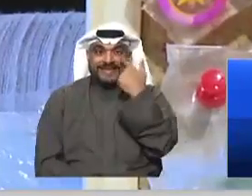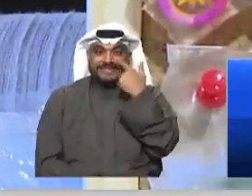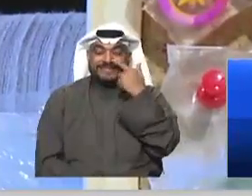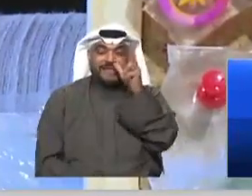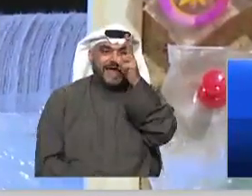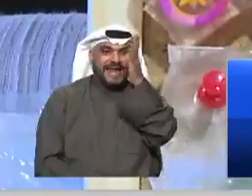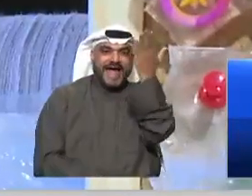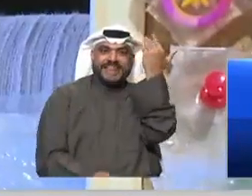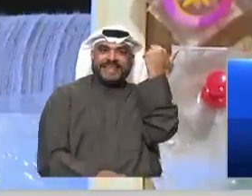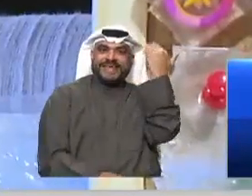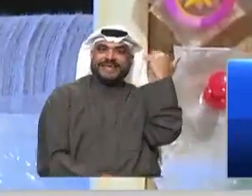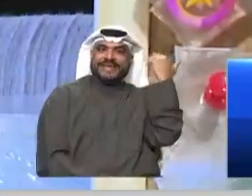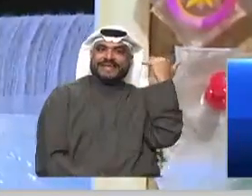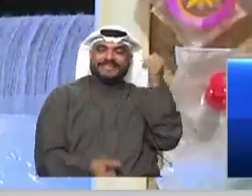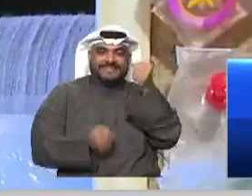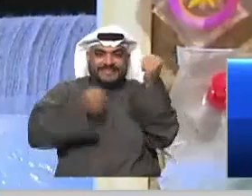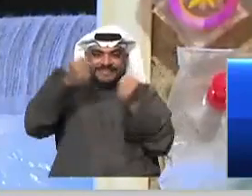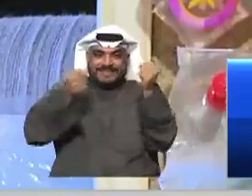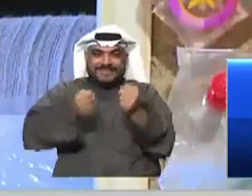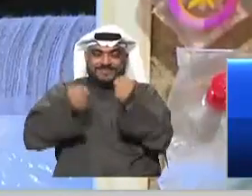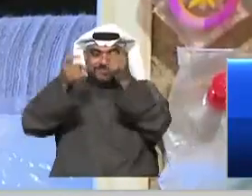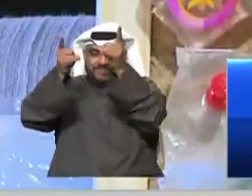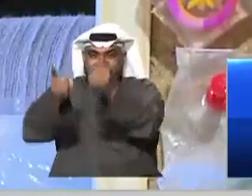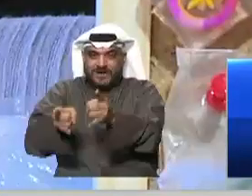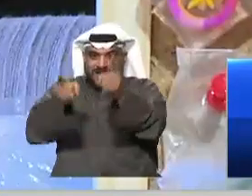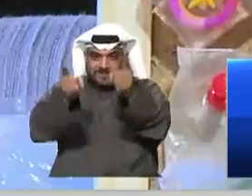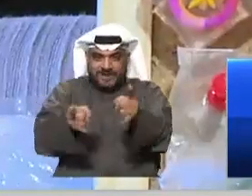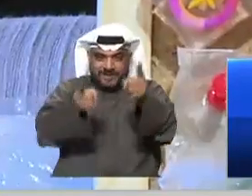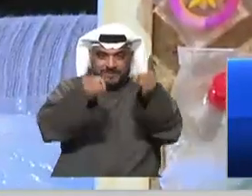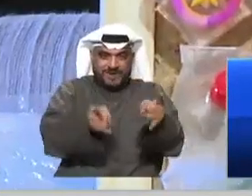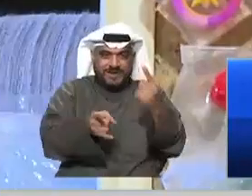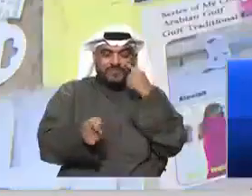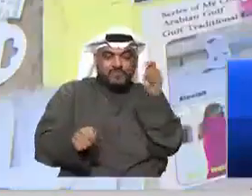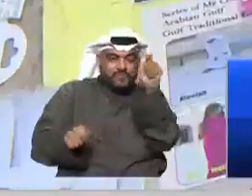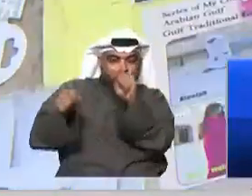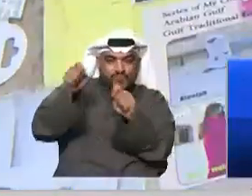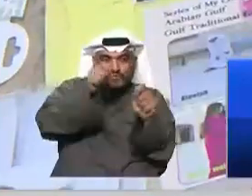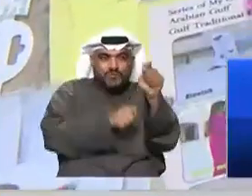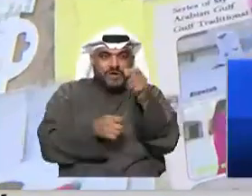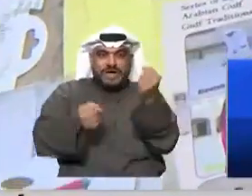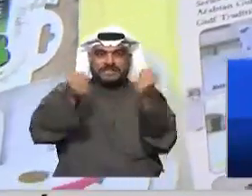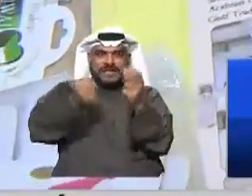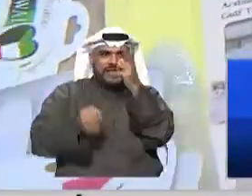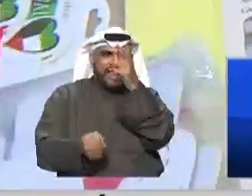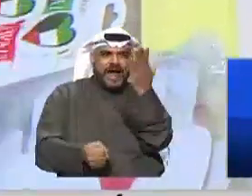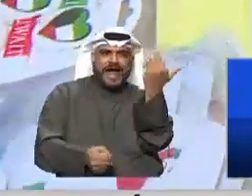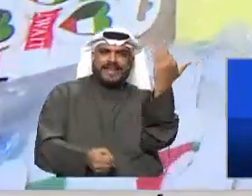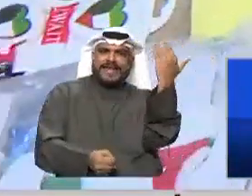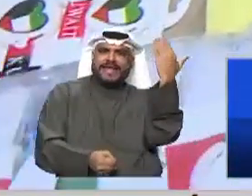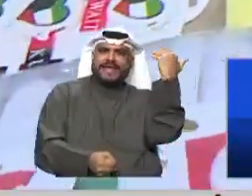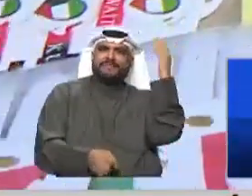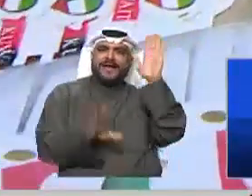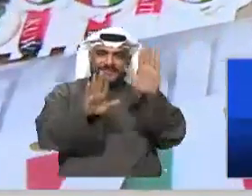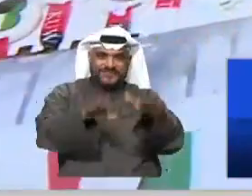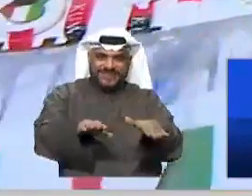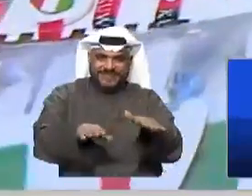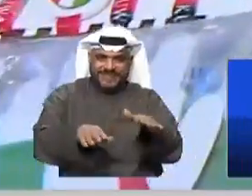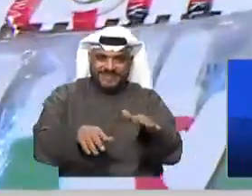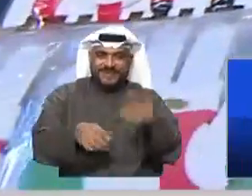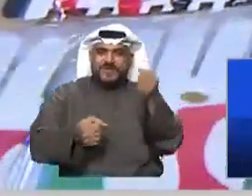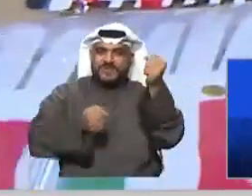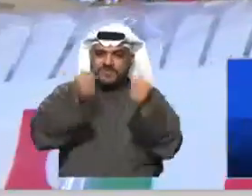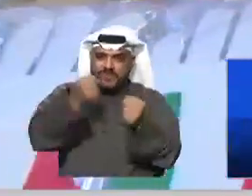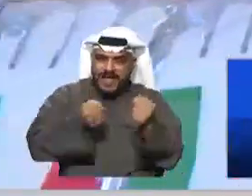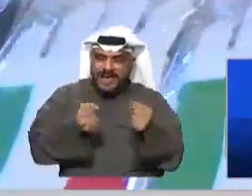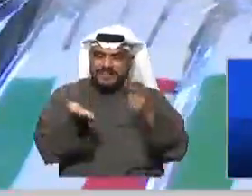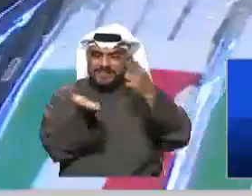تراثي يعني لاعبين السيارات محولينها الى سيارات تراثيه هي القديمه اللي هي سيارات